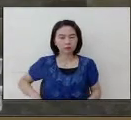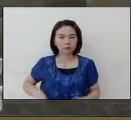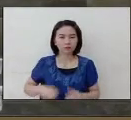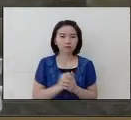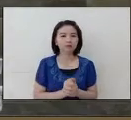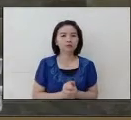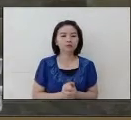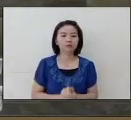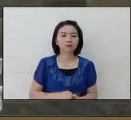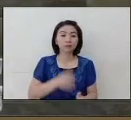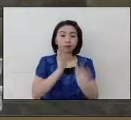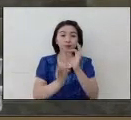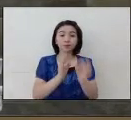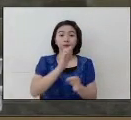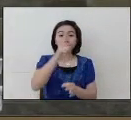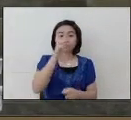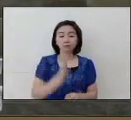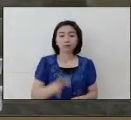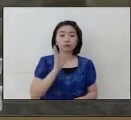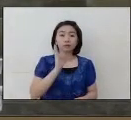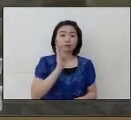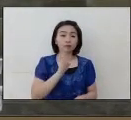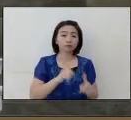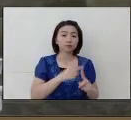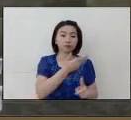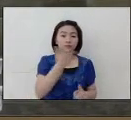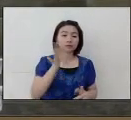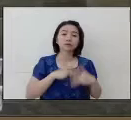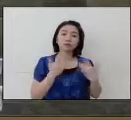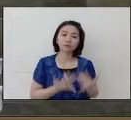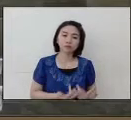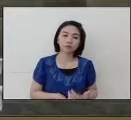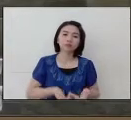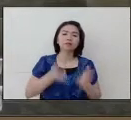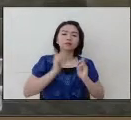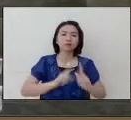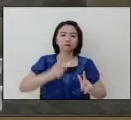You've got to speak into your hearts, then let's come to the throne of God tonight.